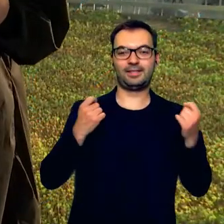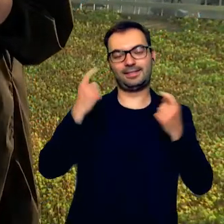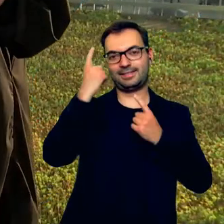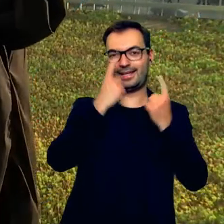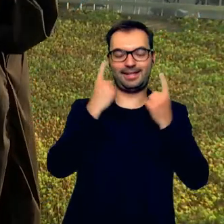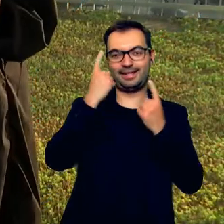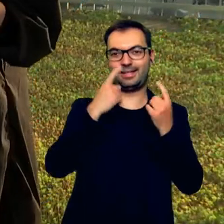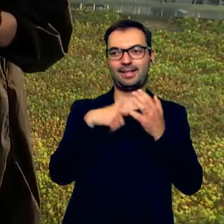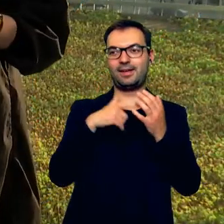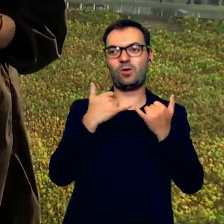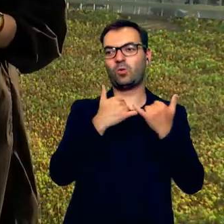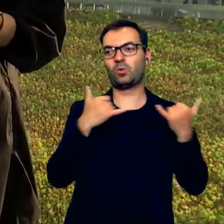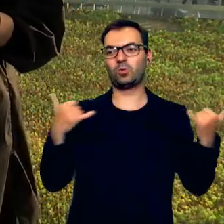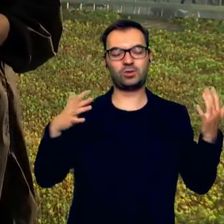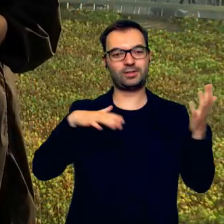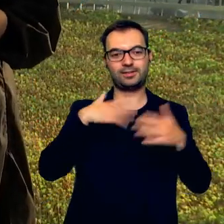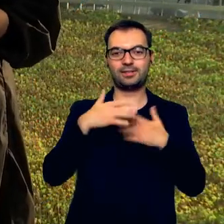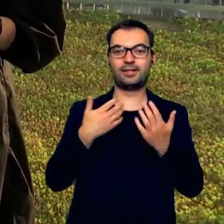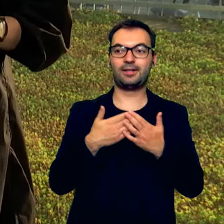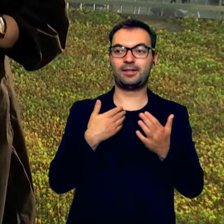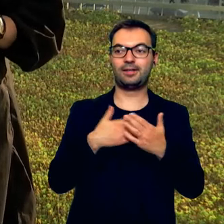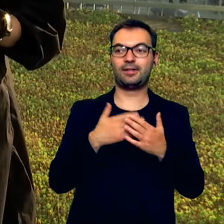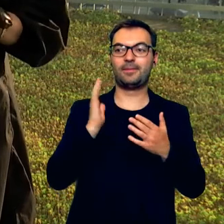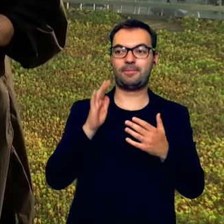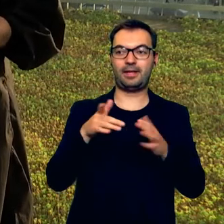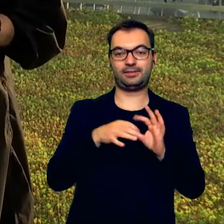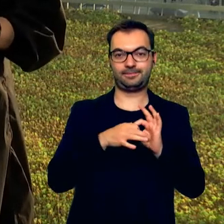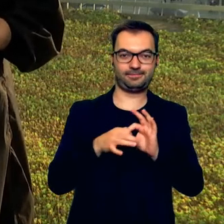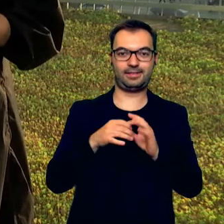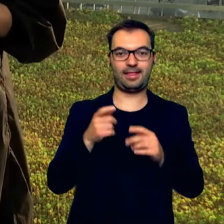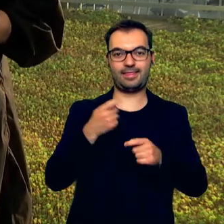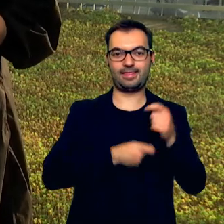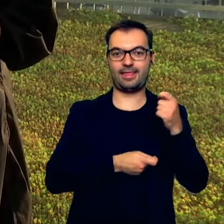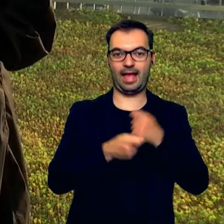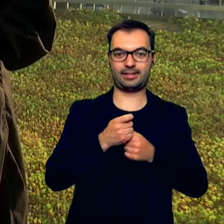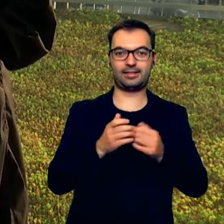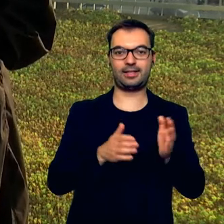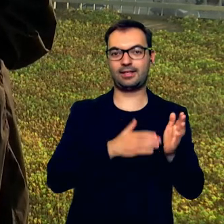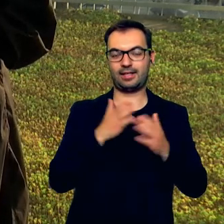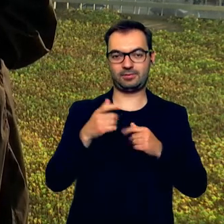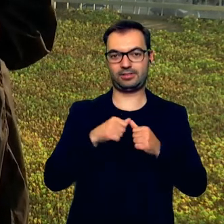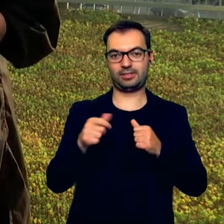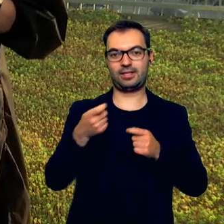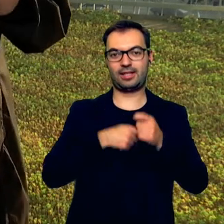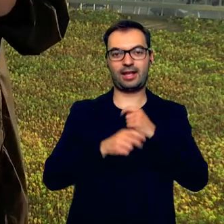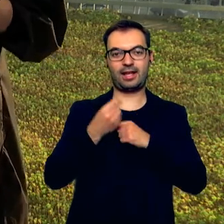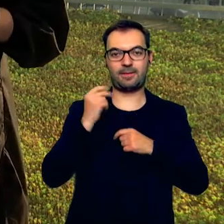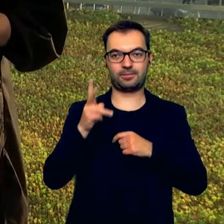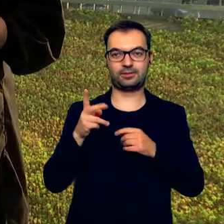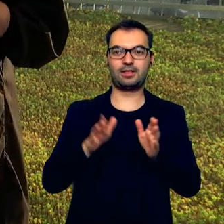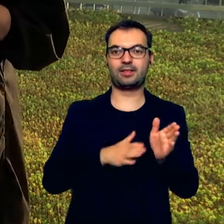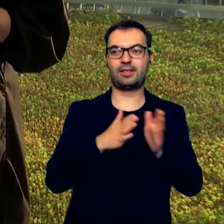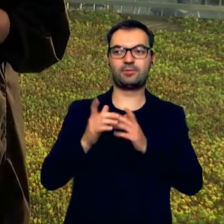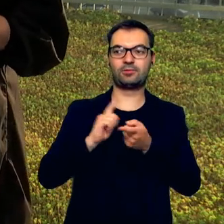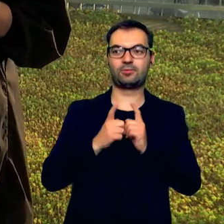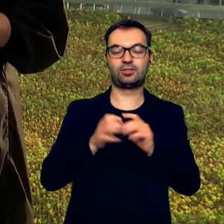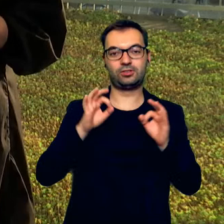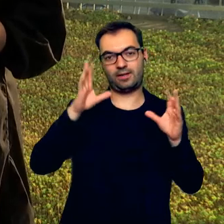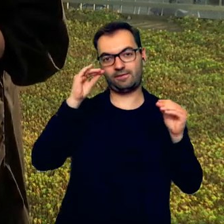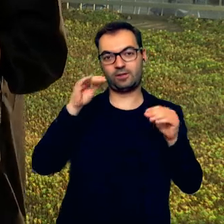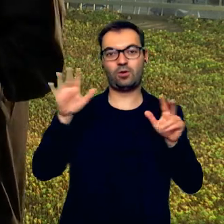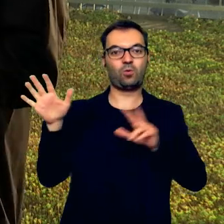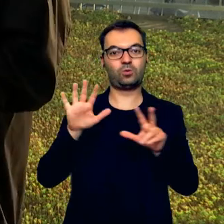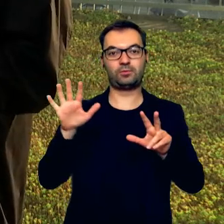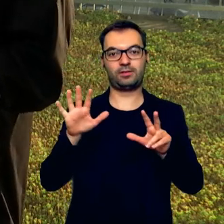Zamyśliłam się trochę o tej różnorodności, bo też będzie ona towarzyszyła targom, kolejnemu tygodniowi targów książki Empiku i kolejnym spotkaniom. Już dzisiaj wieczorem